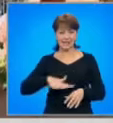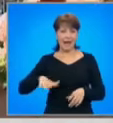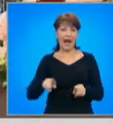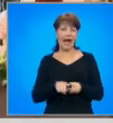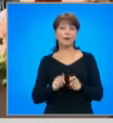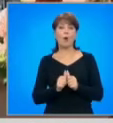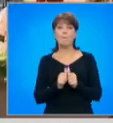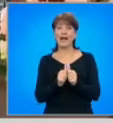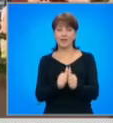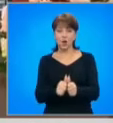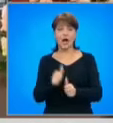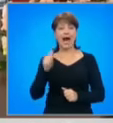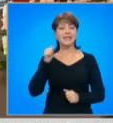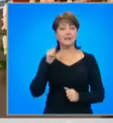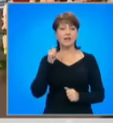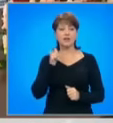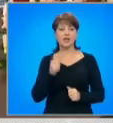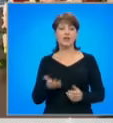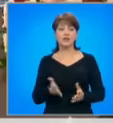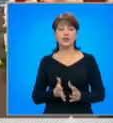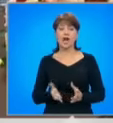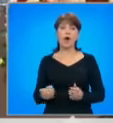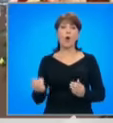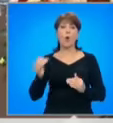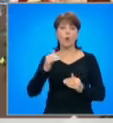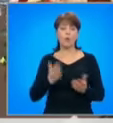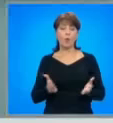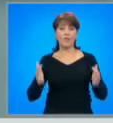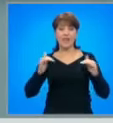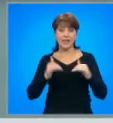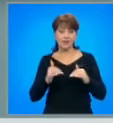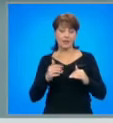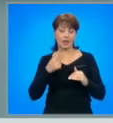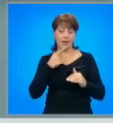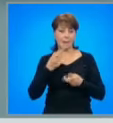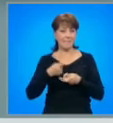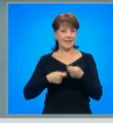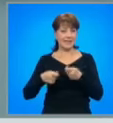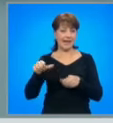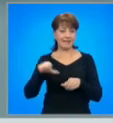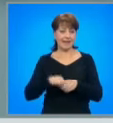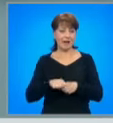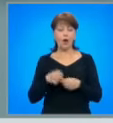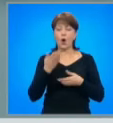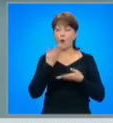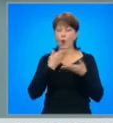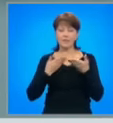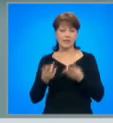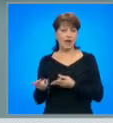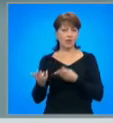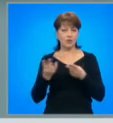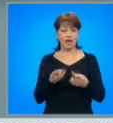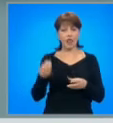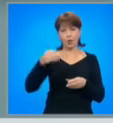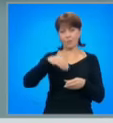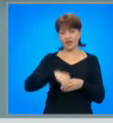партньор, Азербайджан ще увеличи количествата газ за България и Европа. Обсъдихме доставките на допълнителни